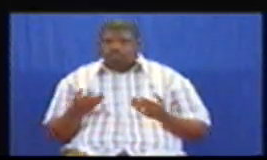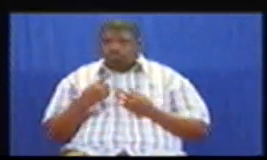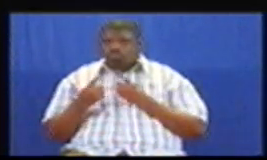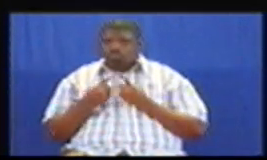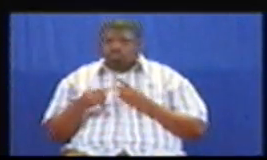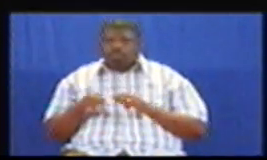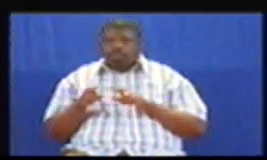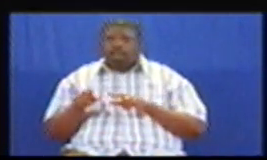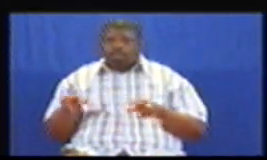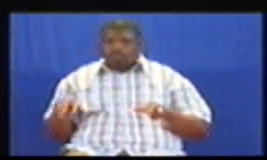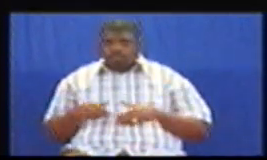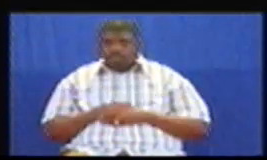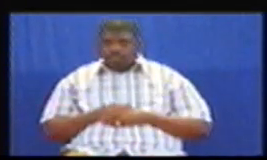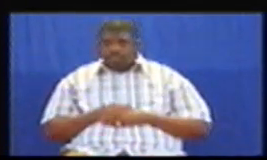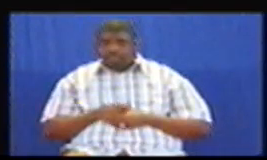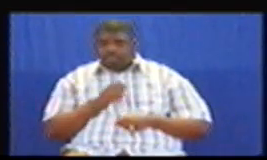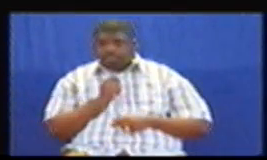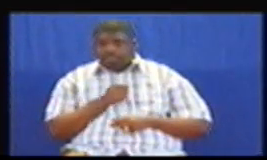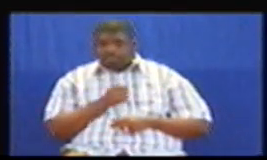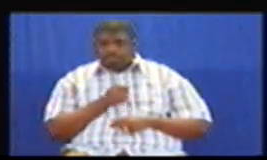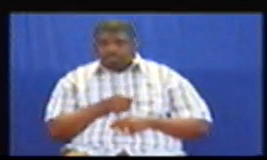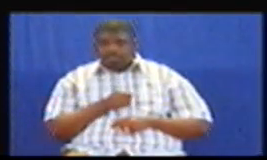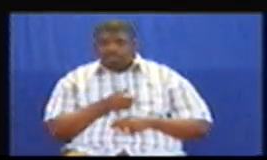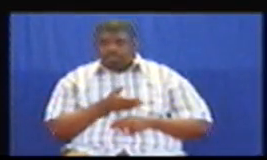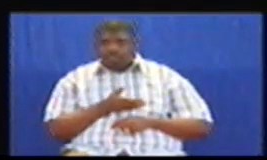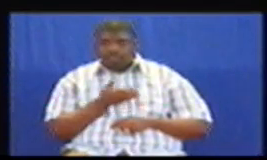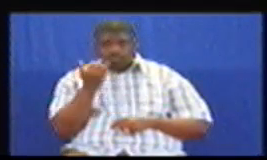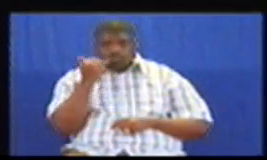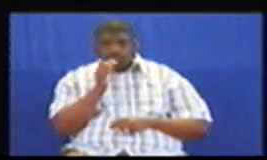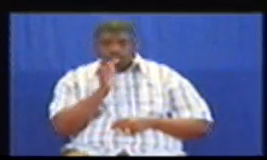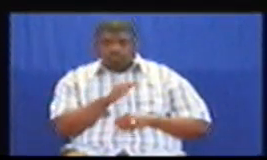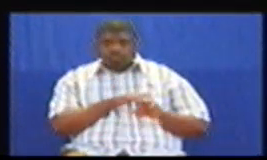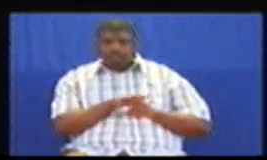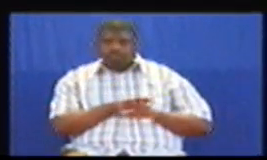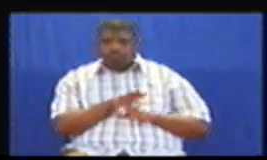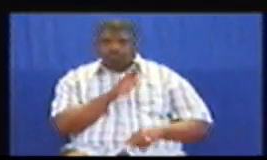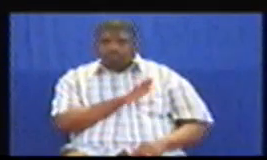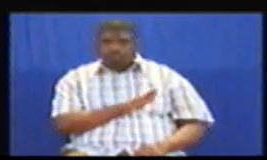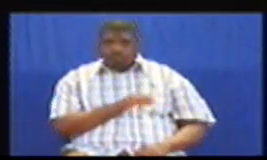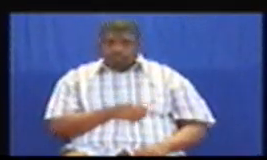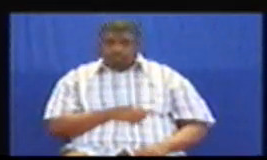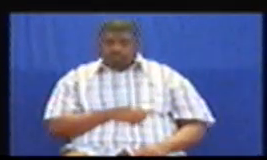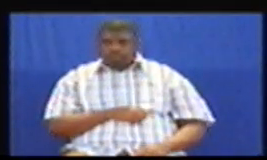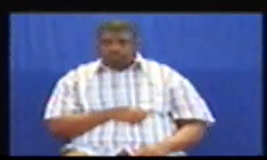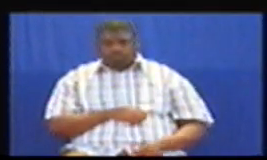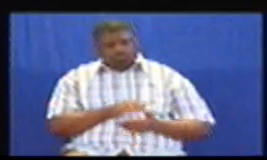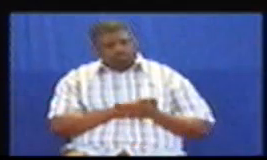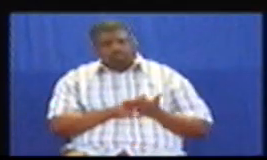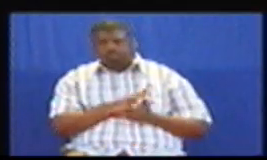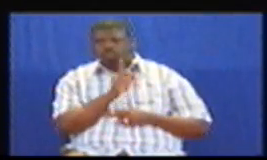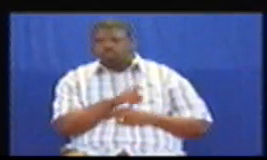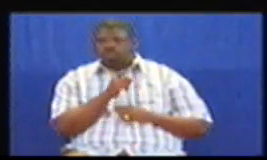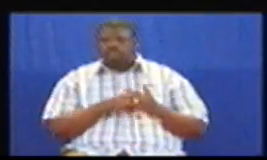mahakama. Mheshimiwa Speaker, ushauri wako na maelekezo yako ulikuwa una msingi wake katika